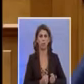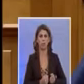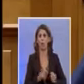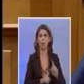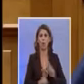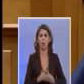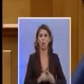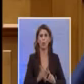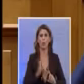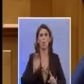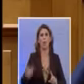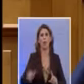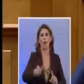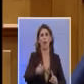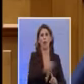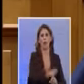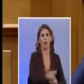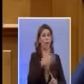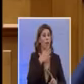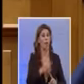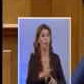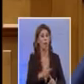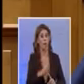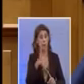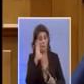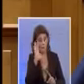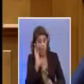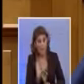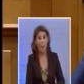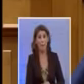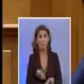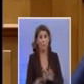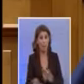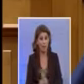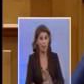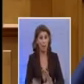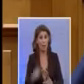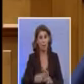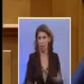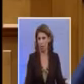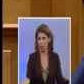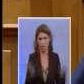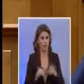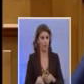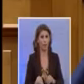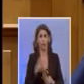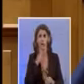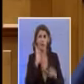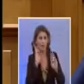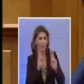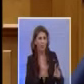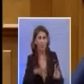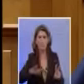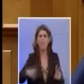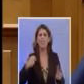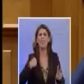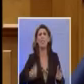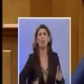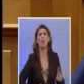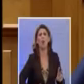στερούνται το δικαίωμα της αντικειμενικής και πλουραλιστικής ενημέρωσης, διότι πλέον έχει γίνει φανερό και σε ένα παιδί του